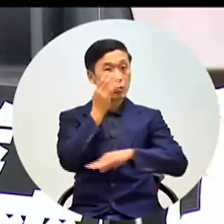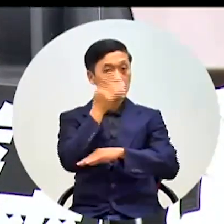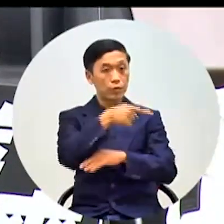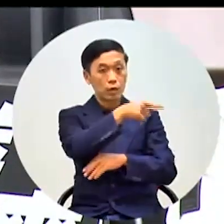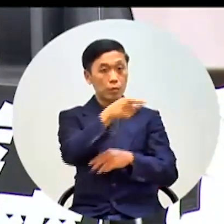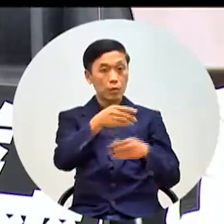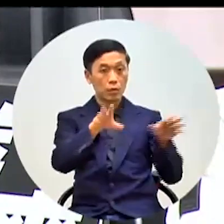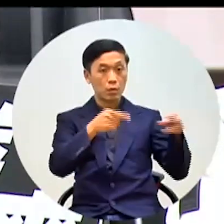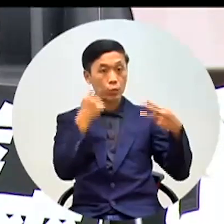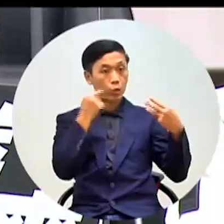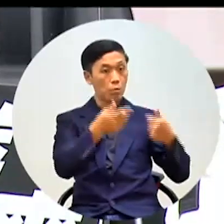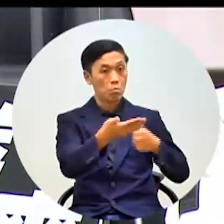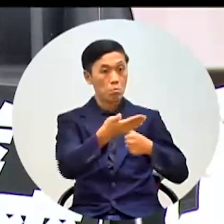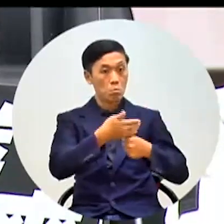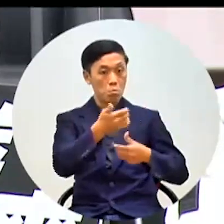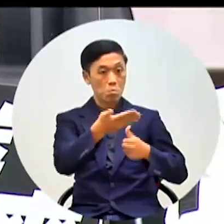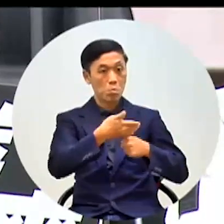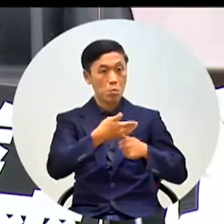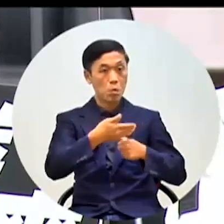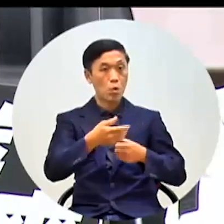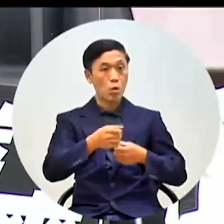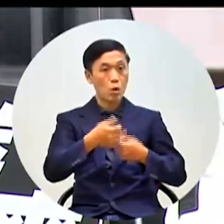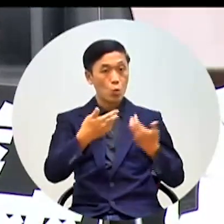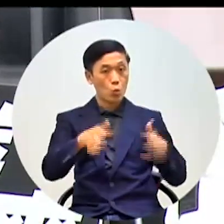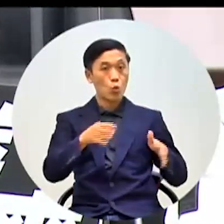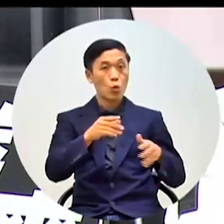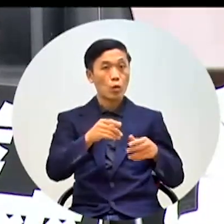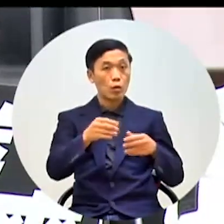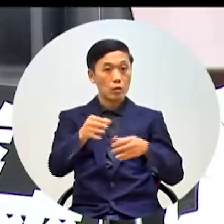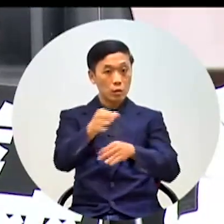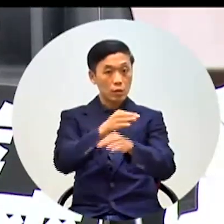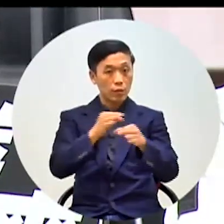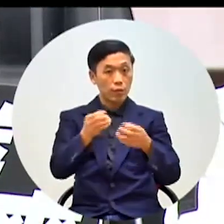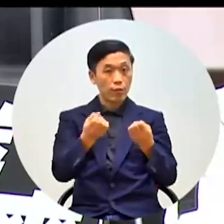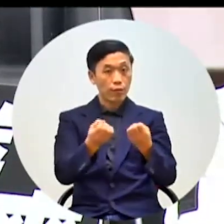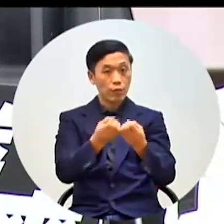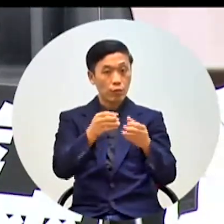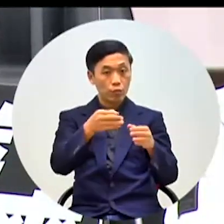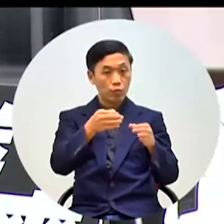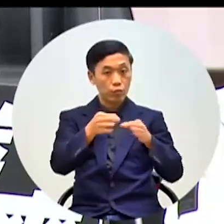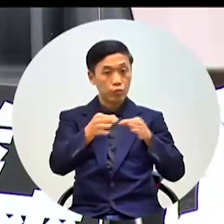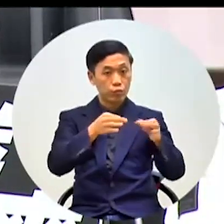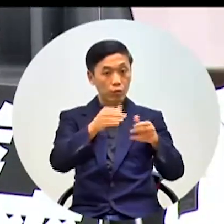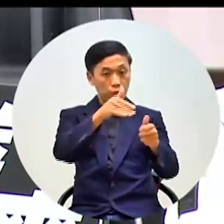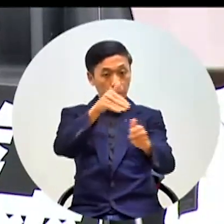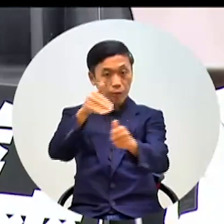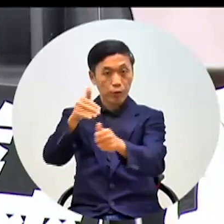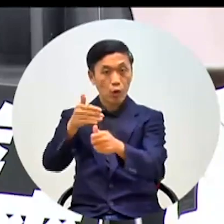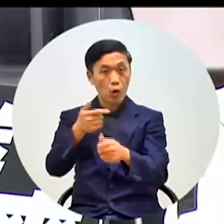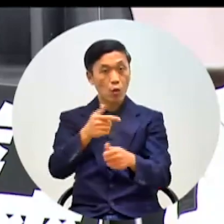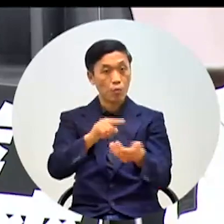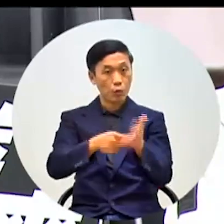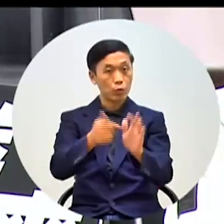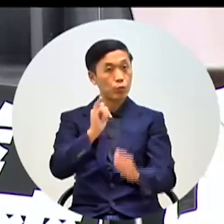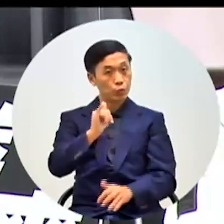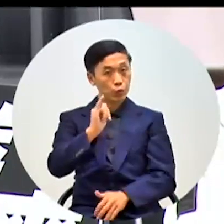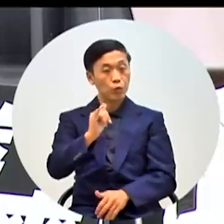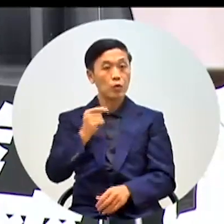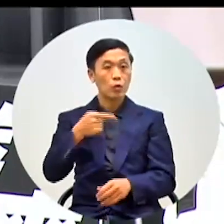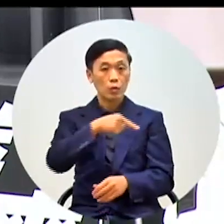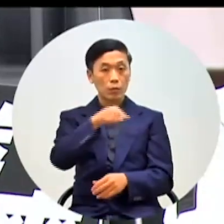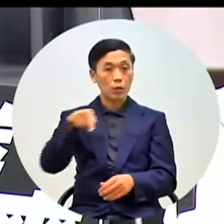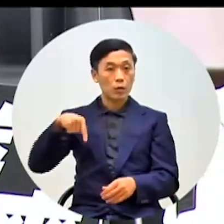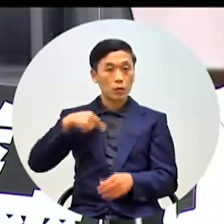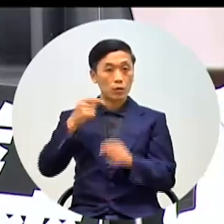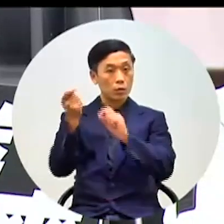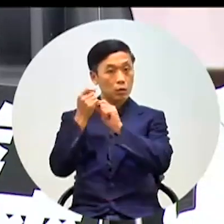资源，而且经发招商都有非常好的一个发展的一个进程哈。我们各方面呢，这几年